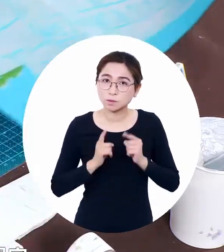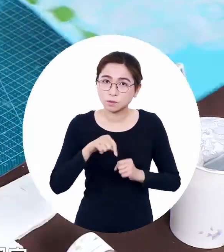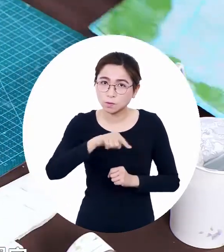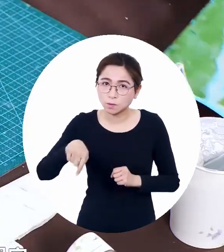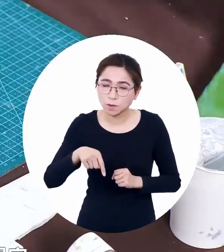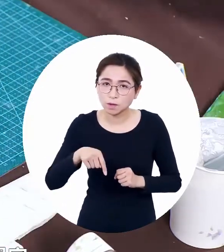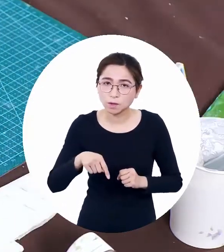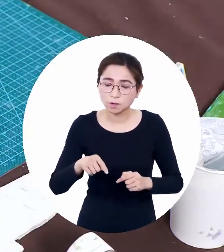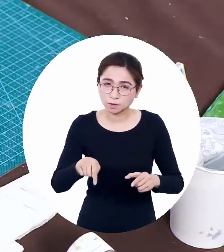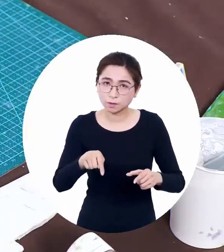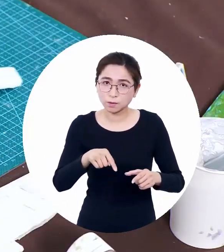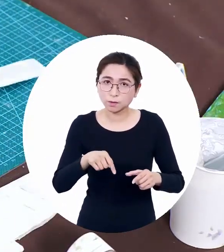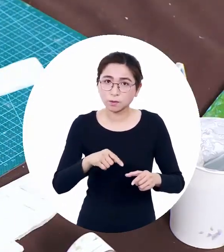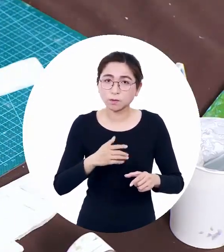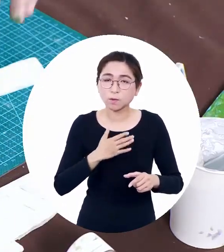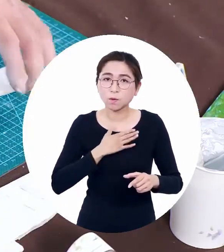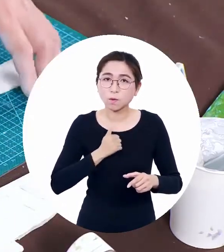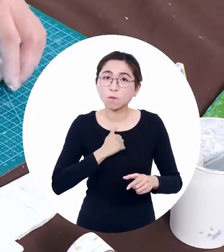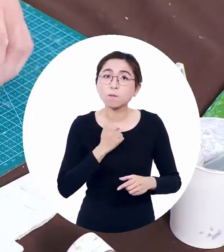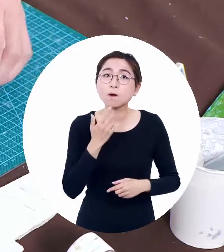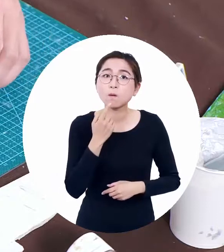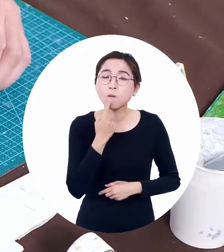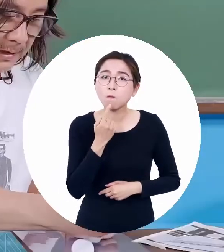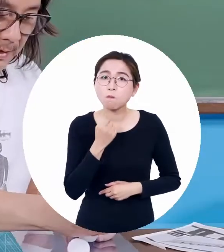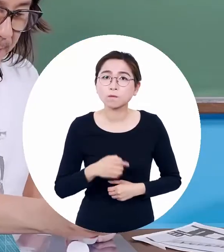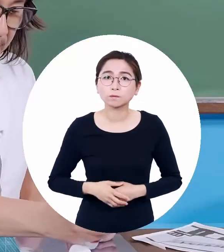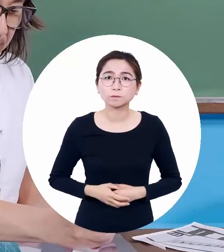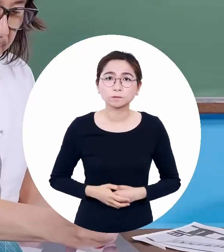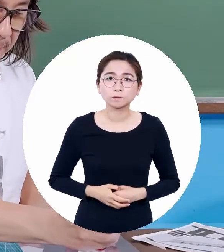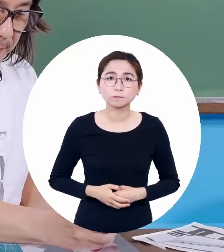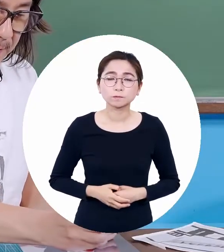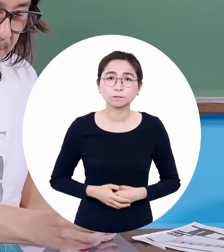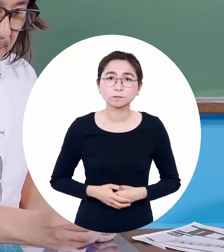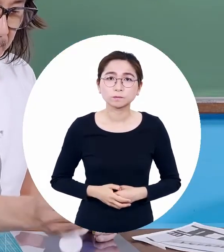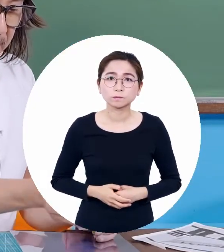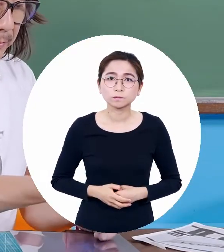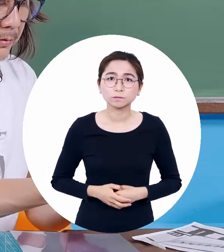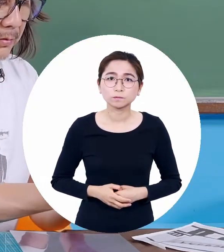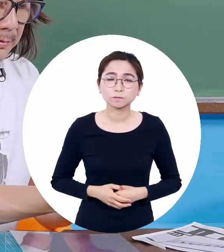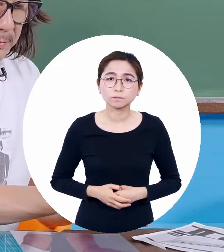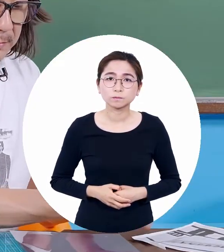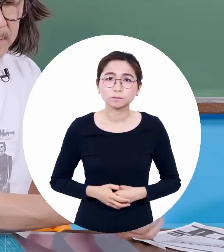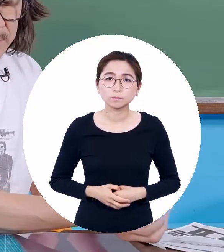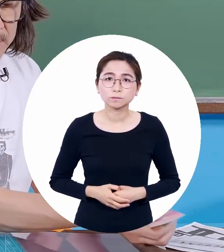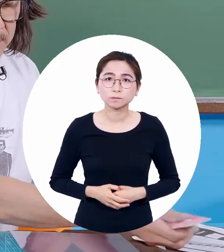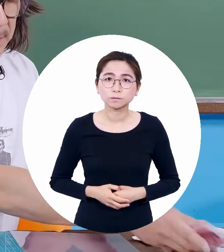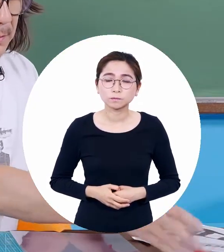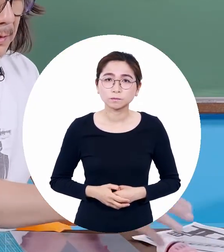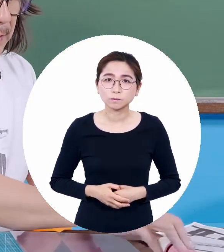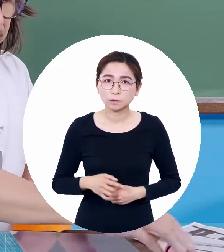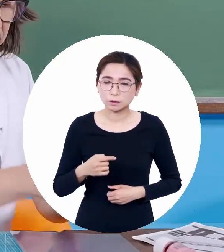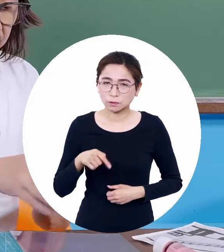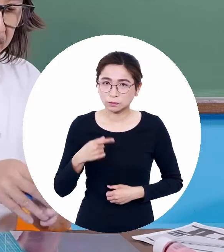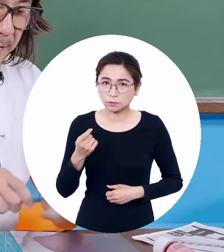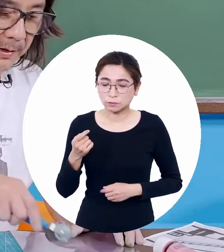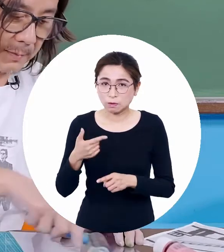free space 呢個字啦 ，free space 我哋要準備紅色啦，咁我喺度，咁我都要，因